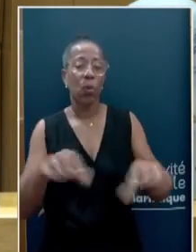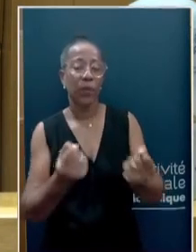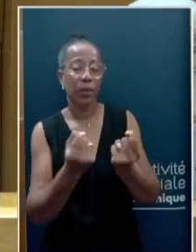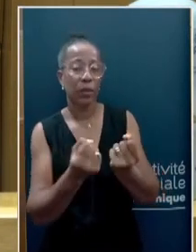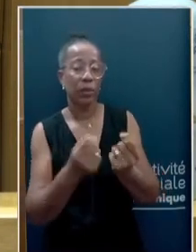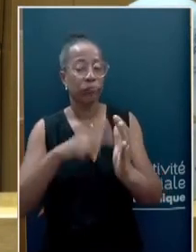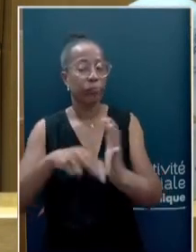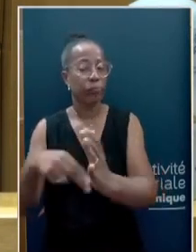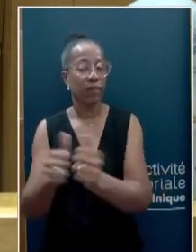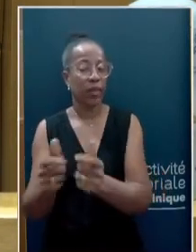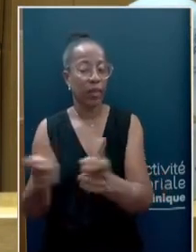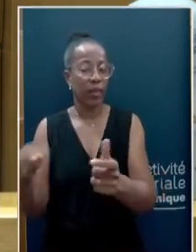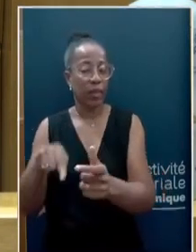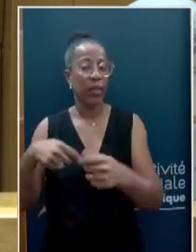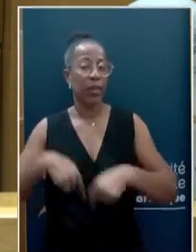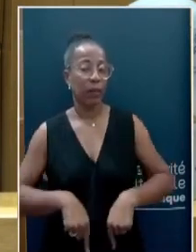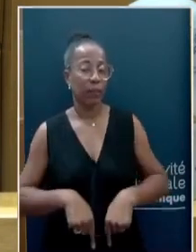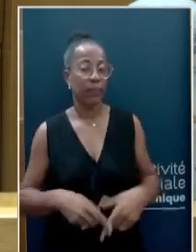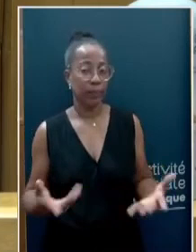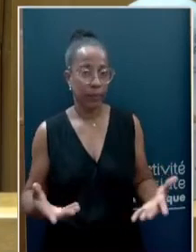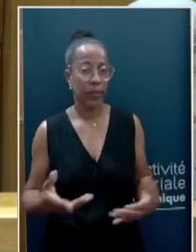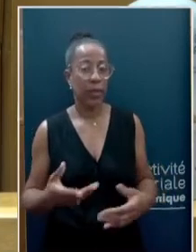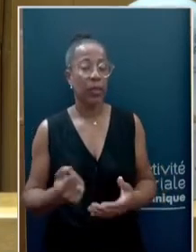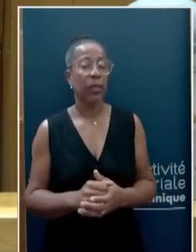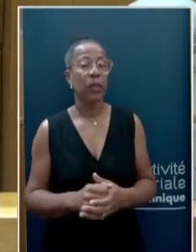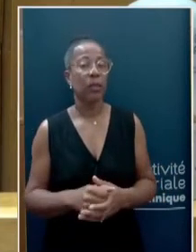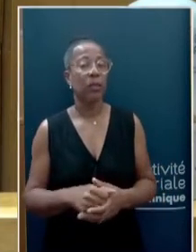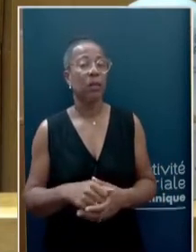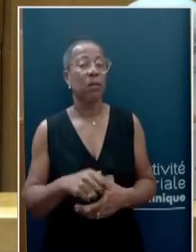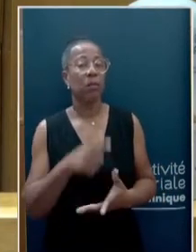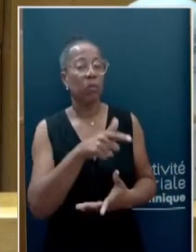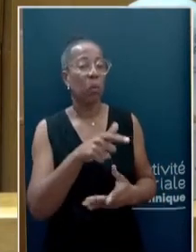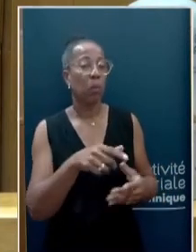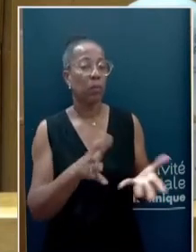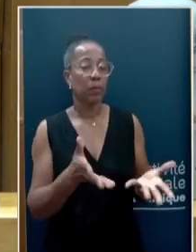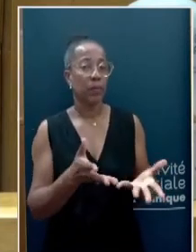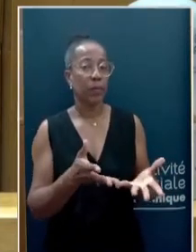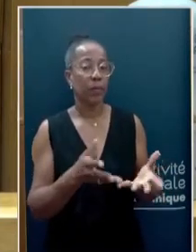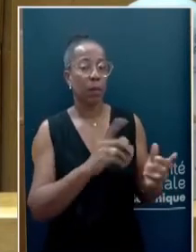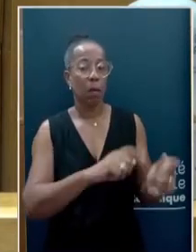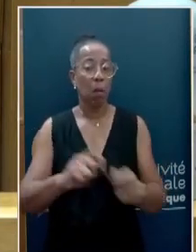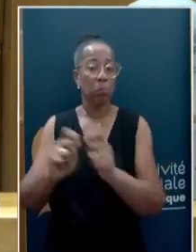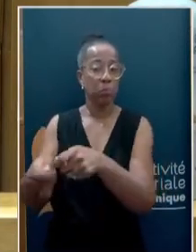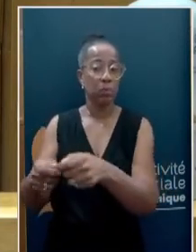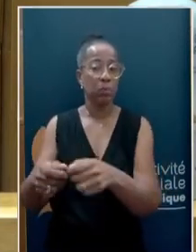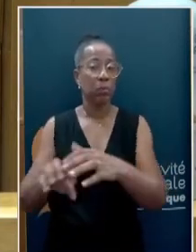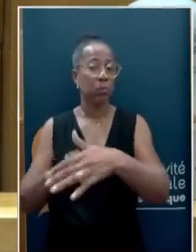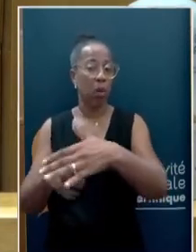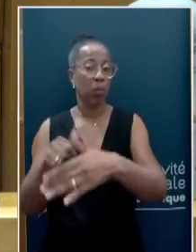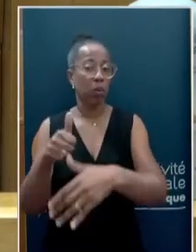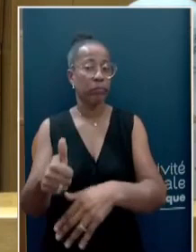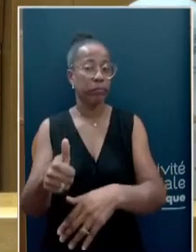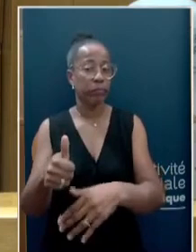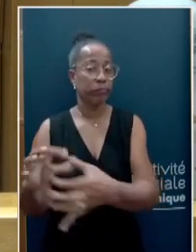part que la CTN devait réaliser, vous l'avez déféré à Pôle emploi, qui est une agence d'État. Vous avez